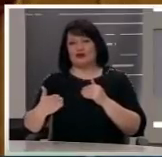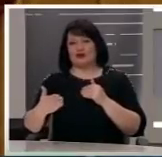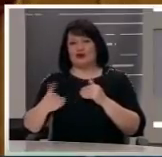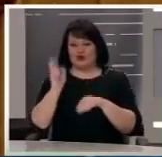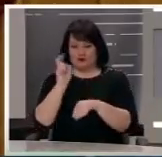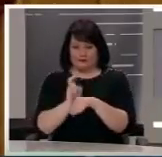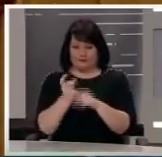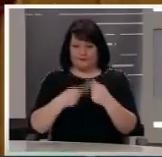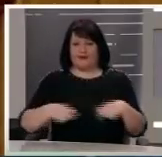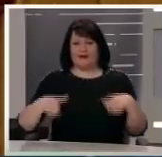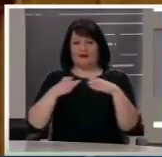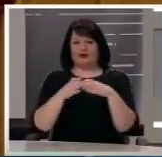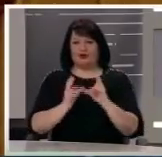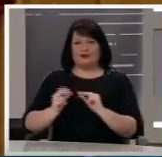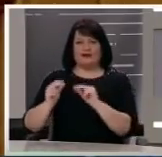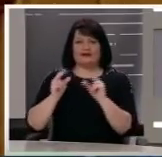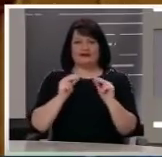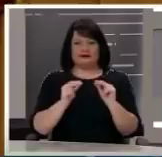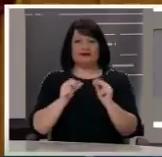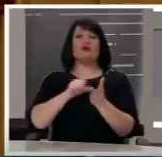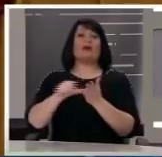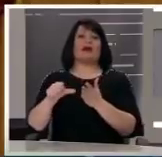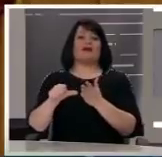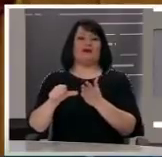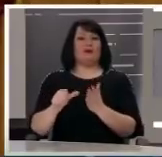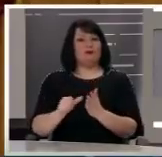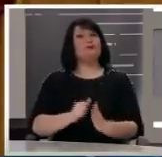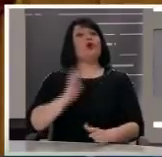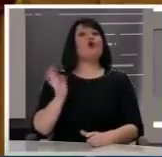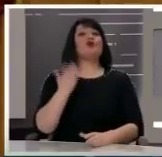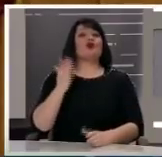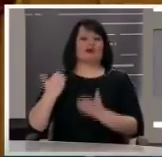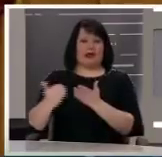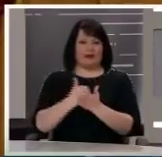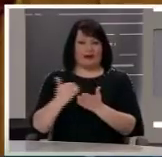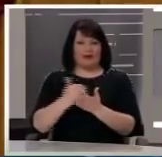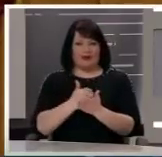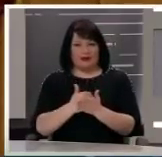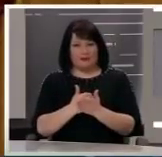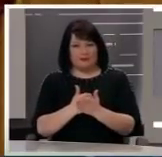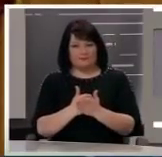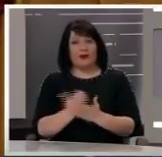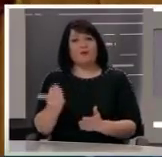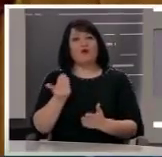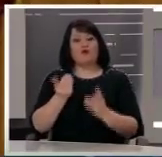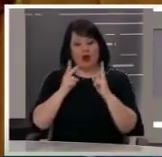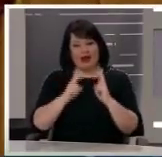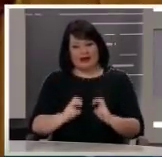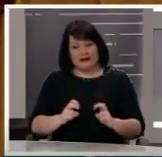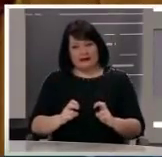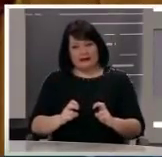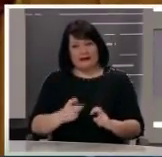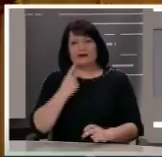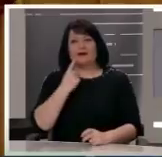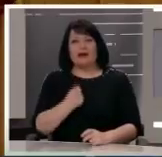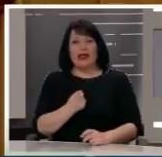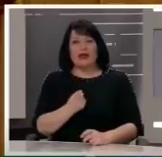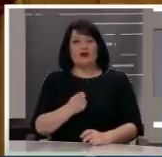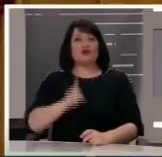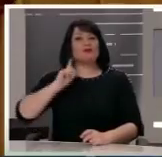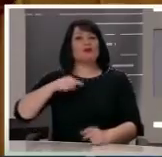δηλαδή ένα σώμα συναδέλφων βουλευτών, έχει πέσει την παραγραφή. Άρα λοιπόν, οποιοδήποτε αδίκημα κρίνει η προανακριτική ότι έγινε κατ' ενάσχυση των